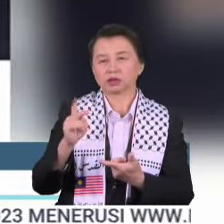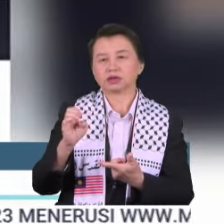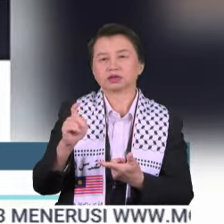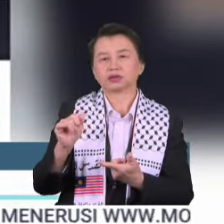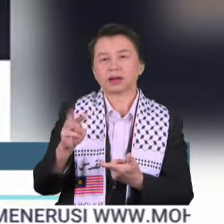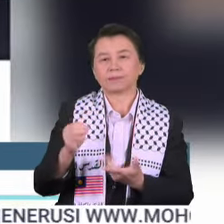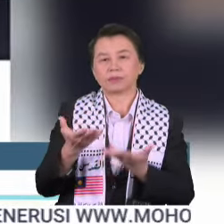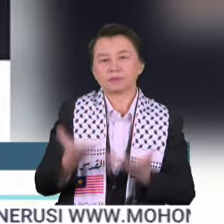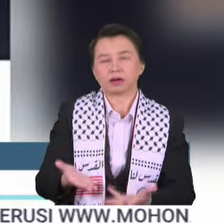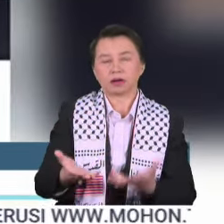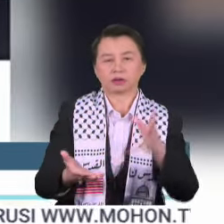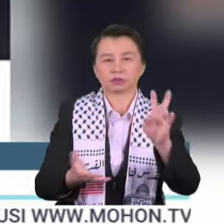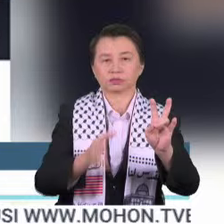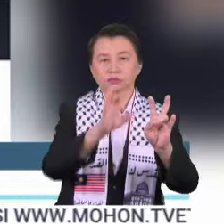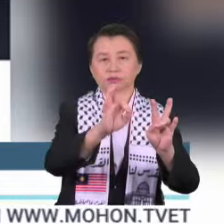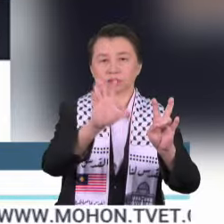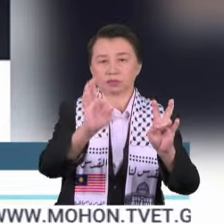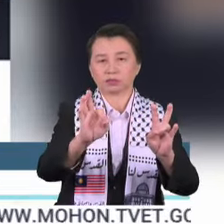masing-masing seberat